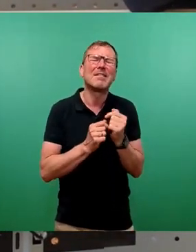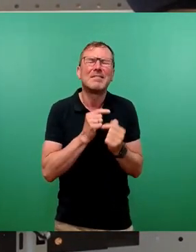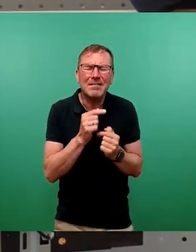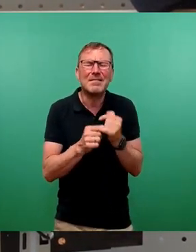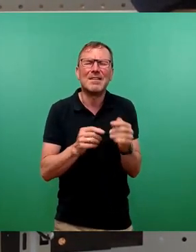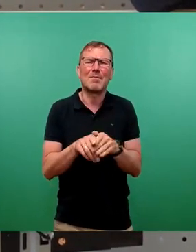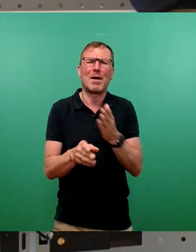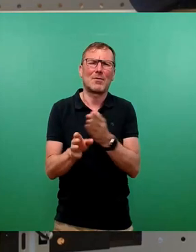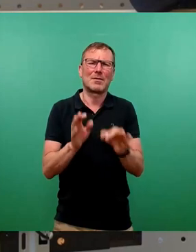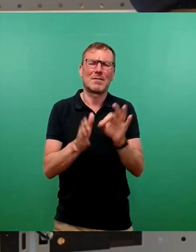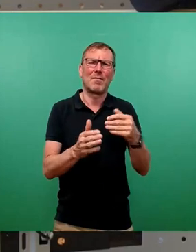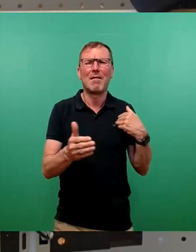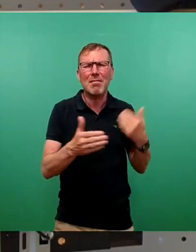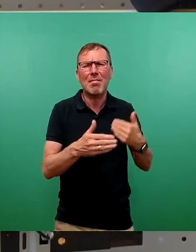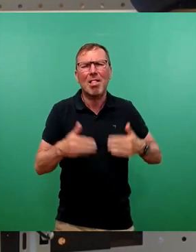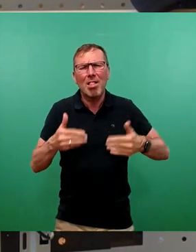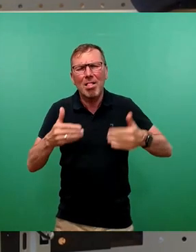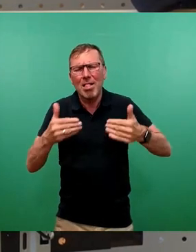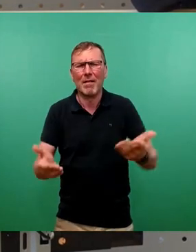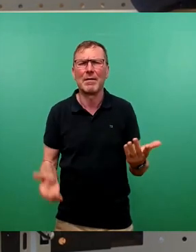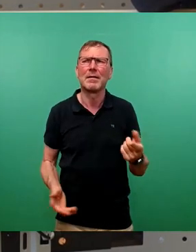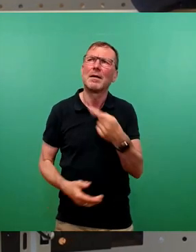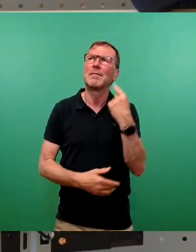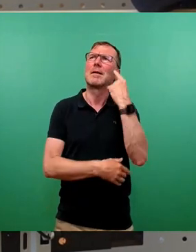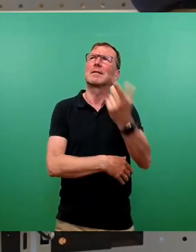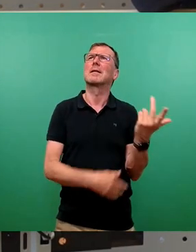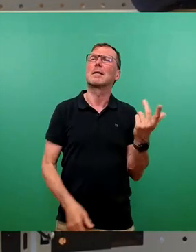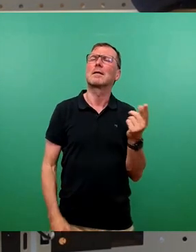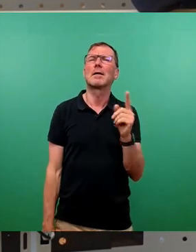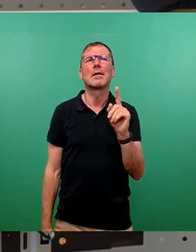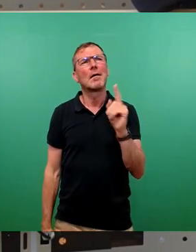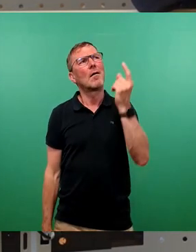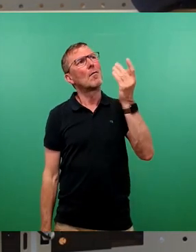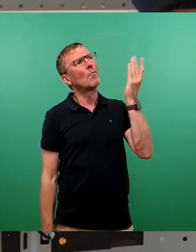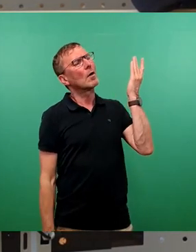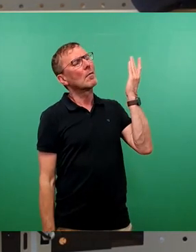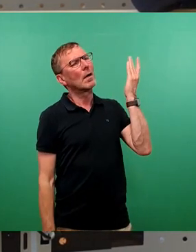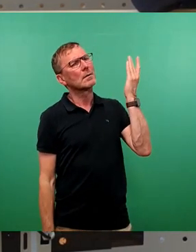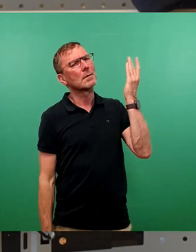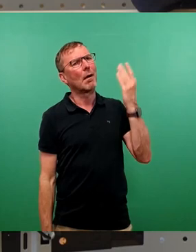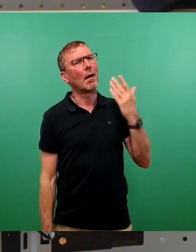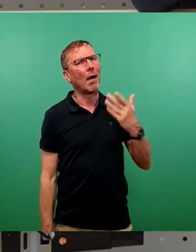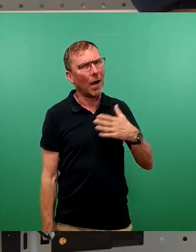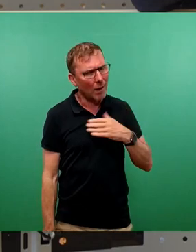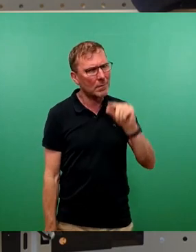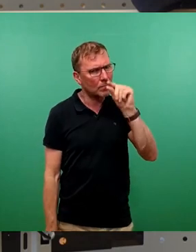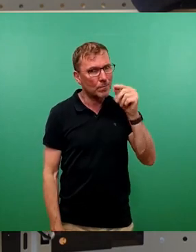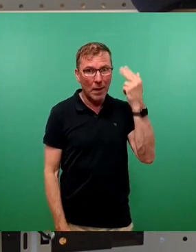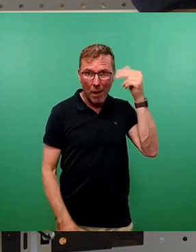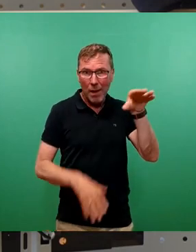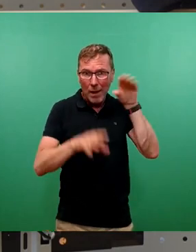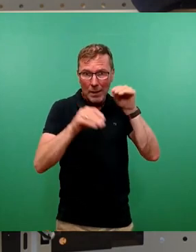Beigeordnetenwahl dachten wir ja, der Oberbürgermeister hätte gelernt und wäre